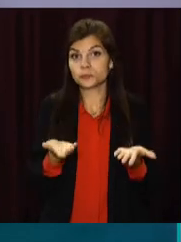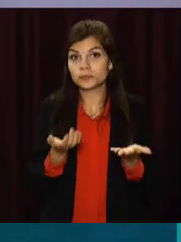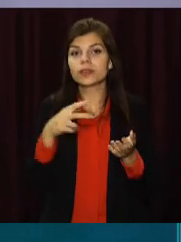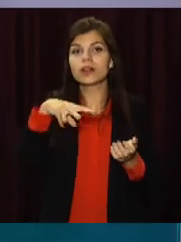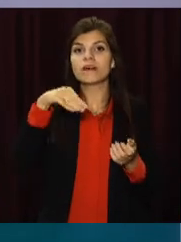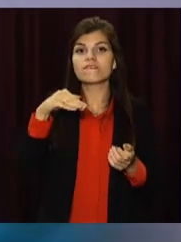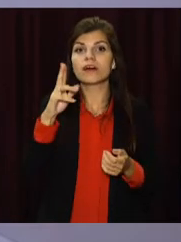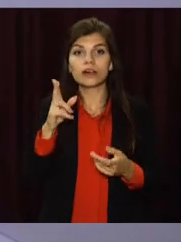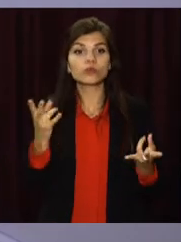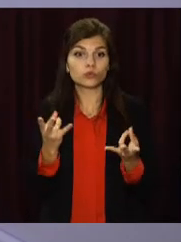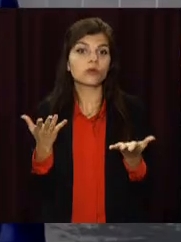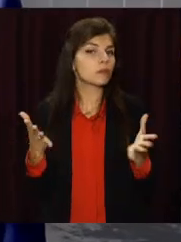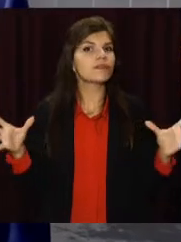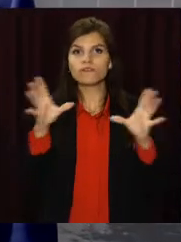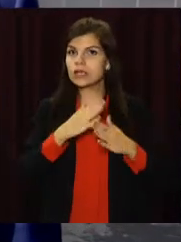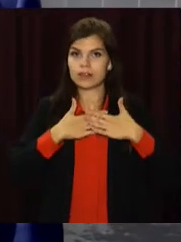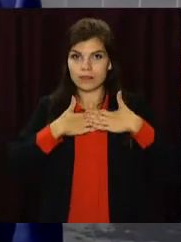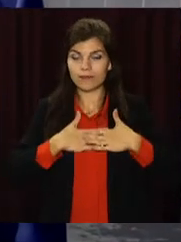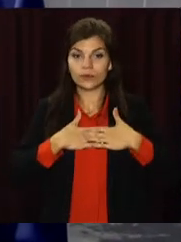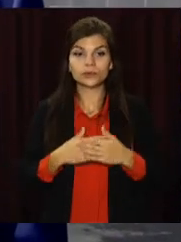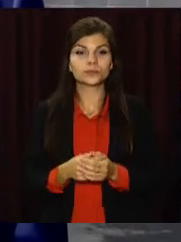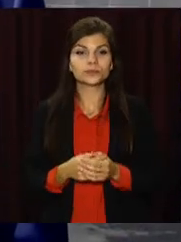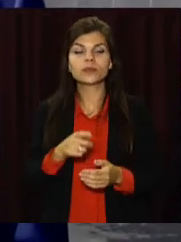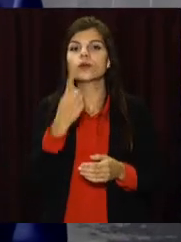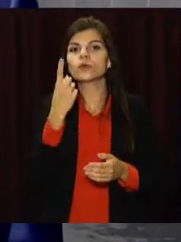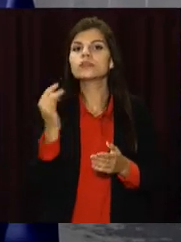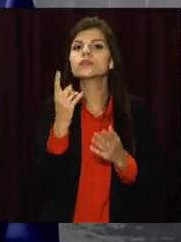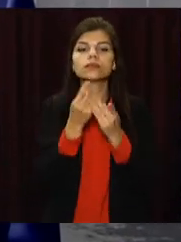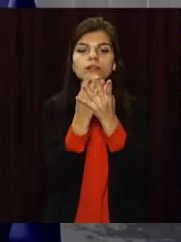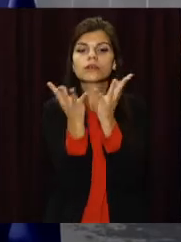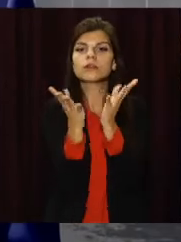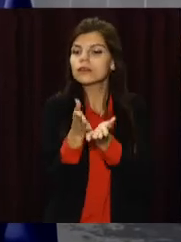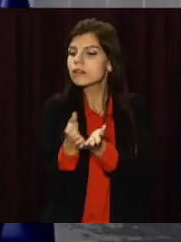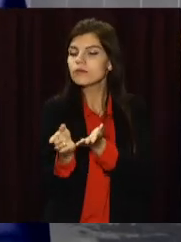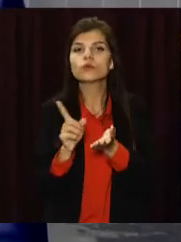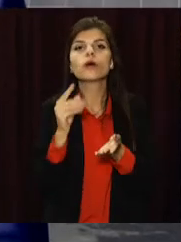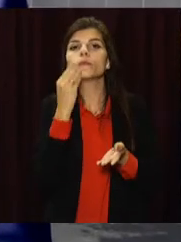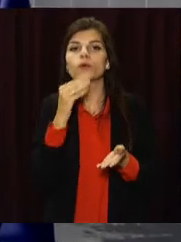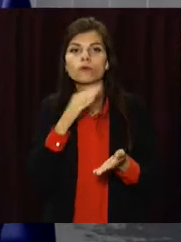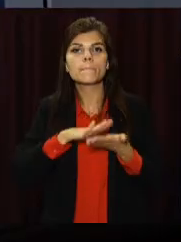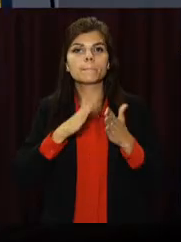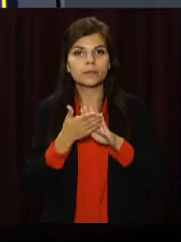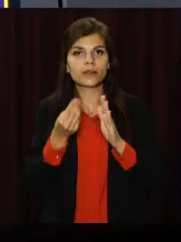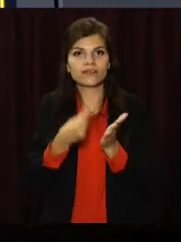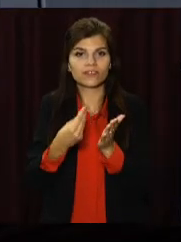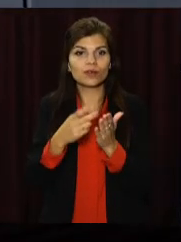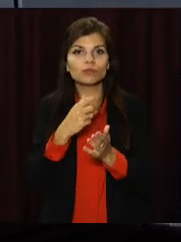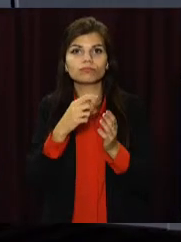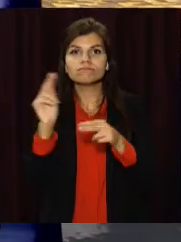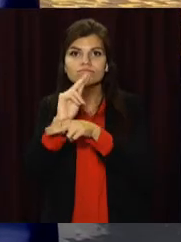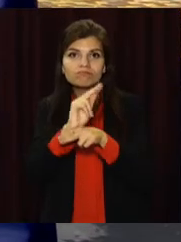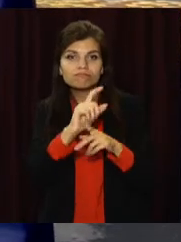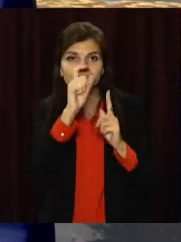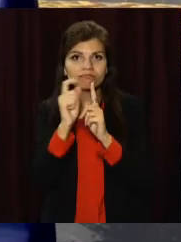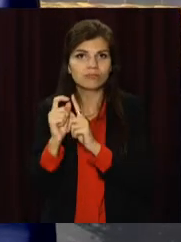ЛФК, всім довольні. Один із основних напрямків нашої діяльності – це покращення матеріально-технічного стану медичних